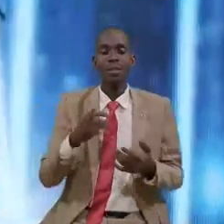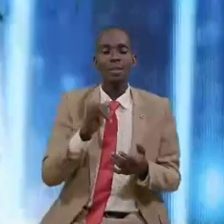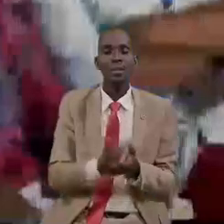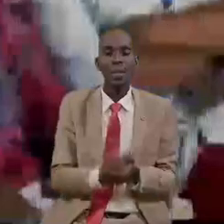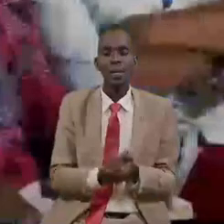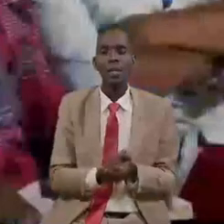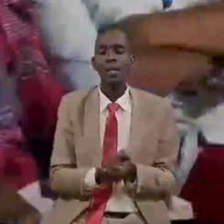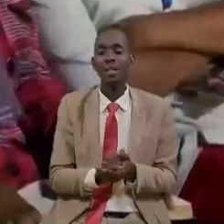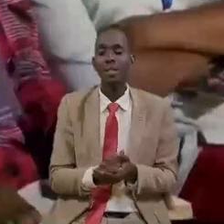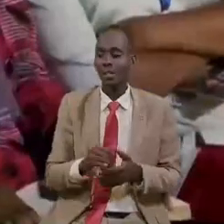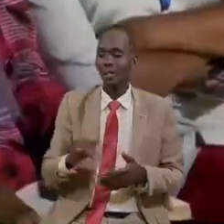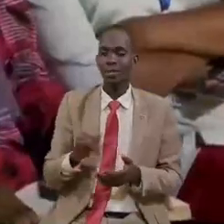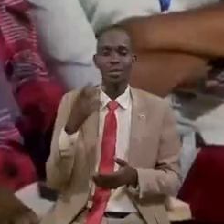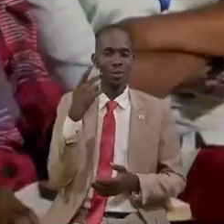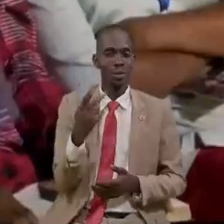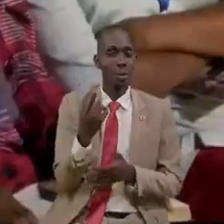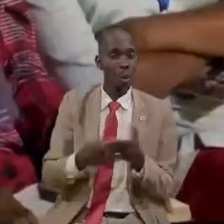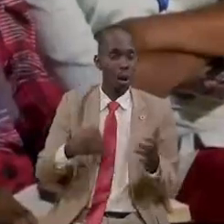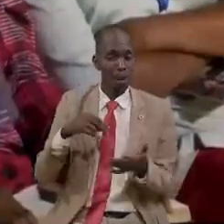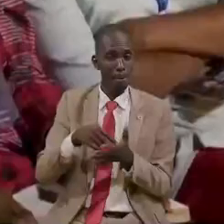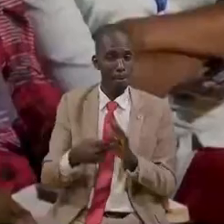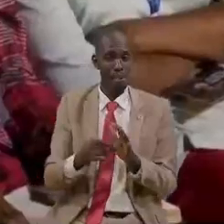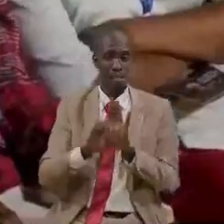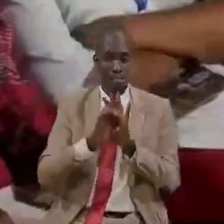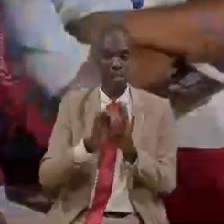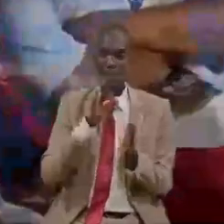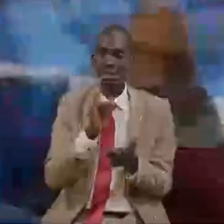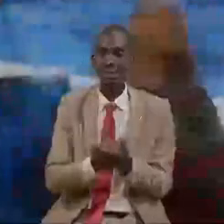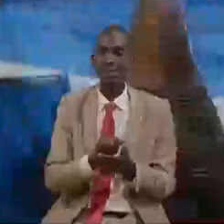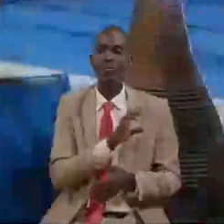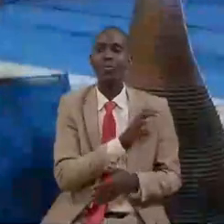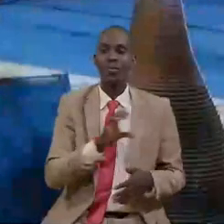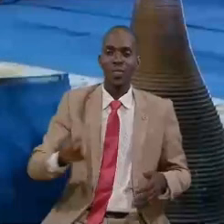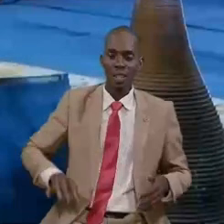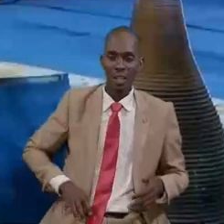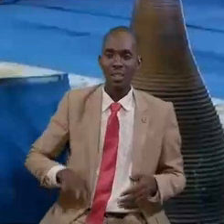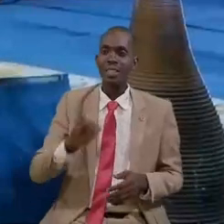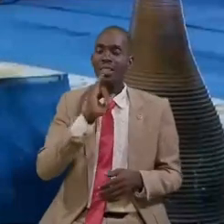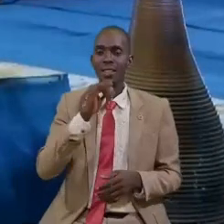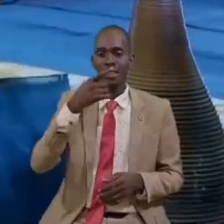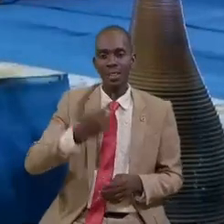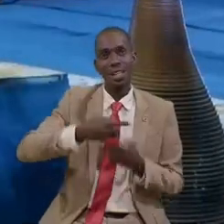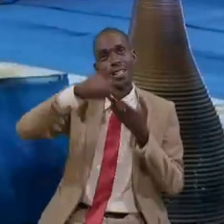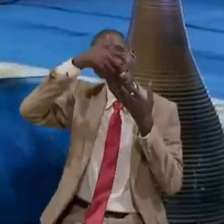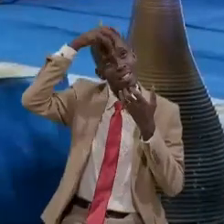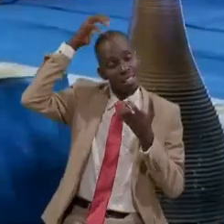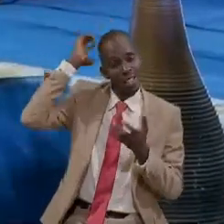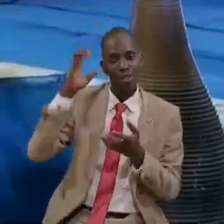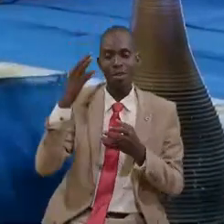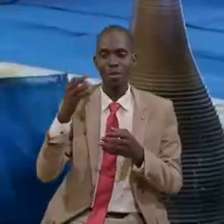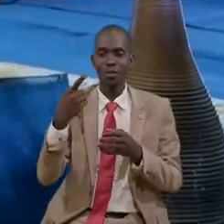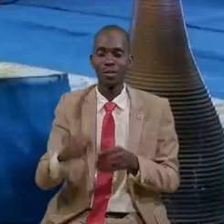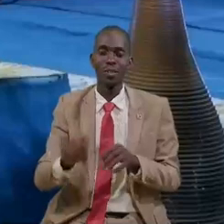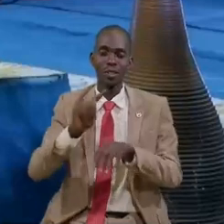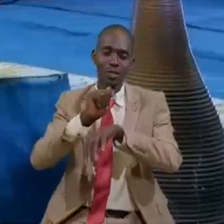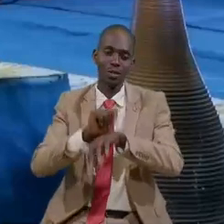Ce que je dis, c'est que Christ est le lion de la tribu de Judas. Et